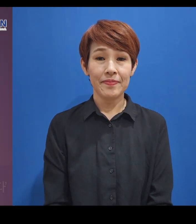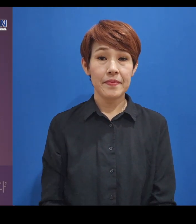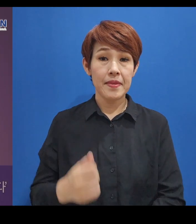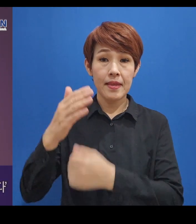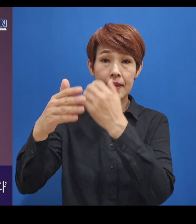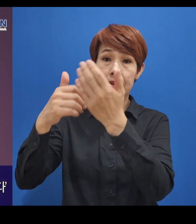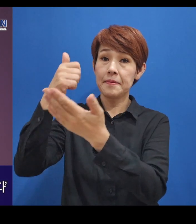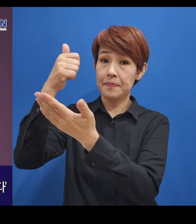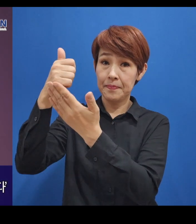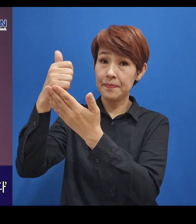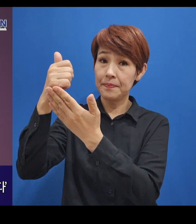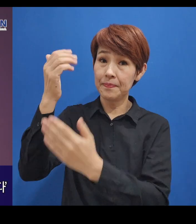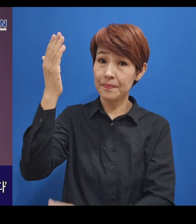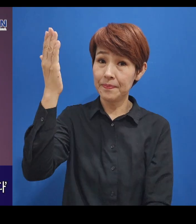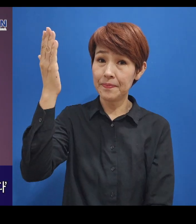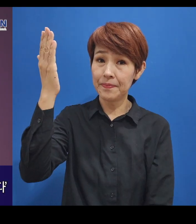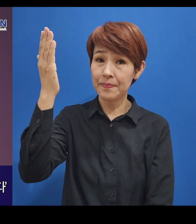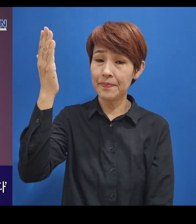하나님은